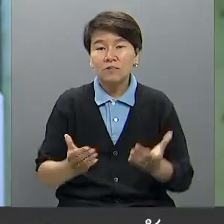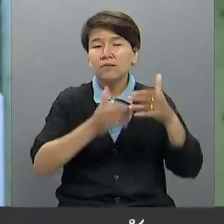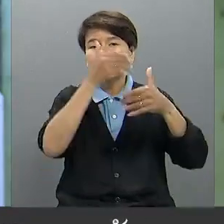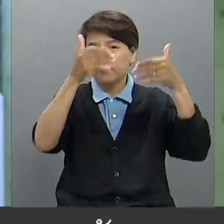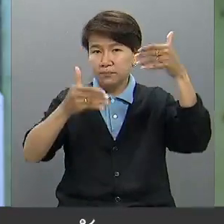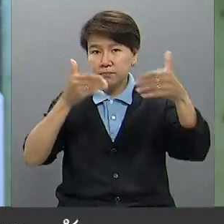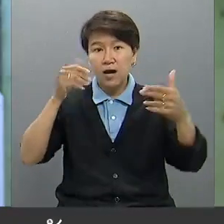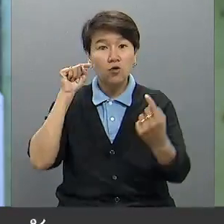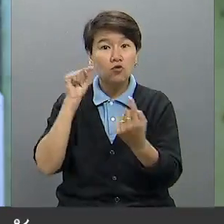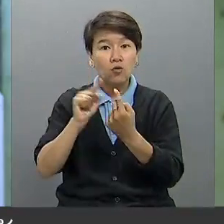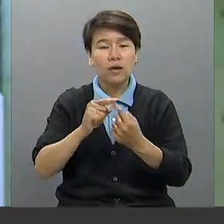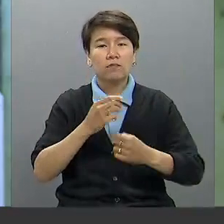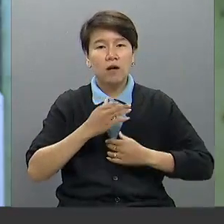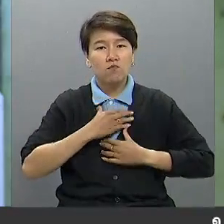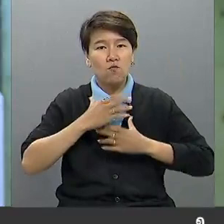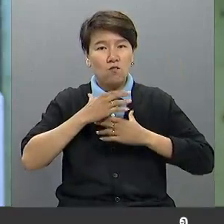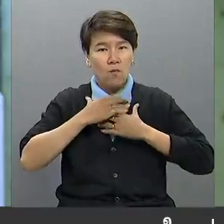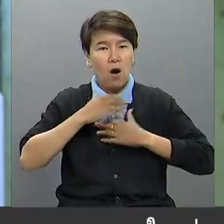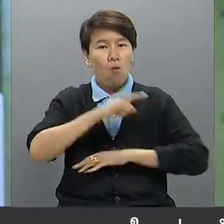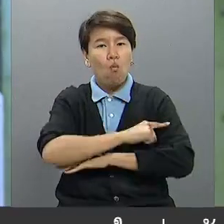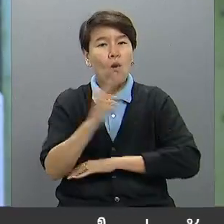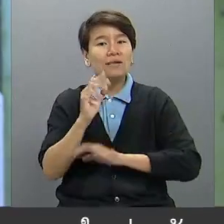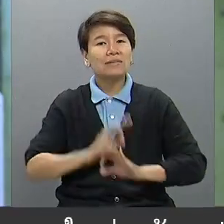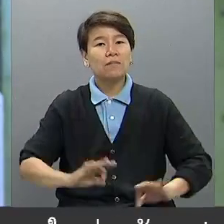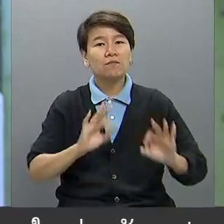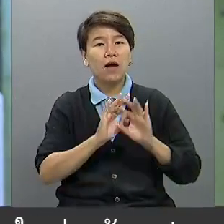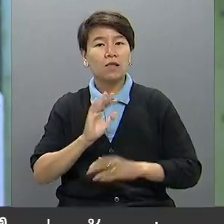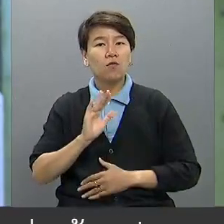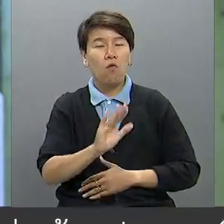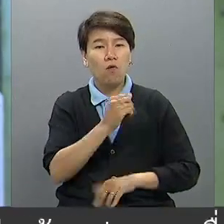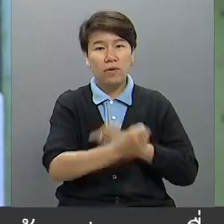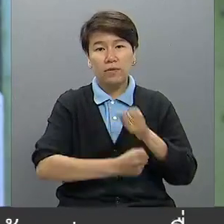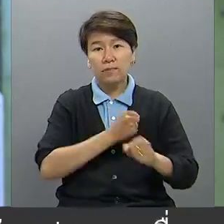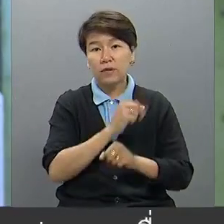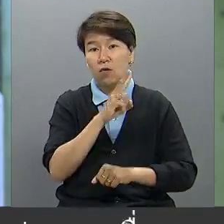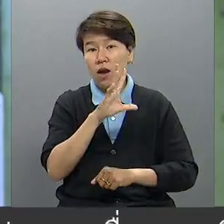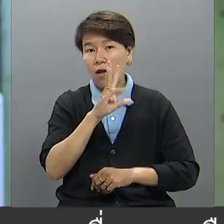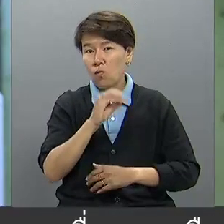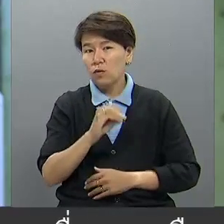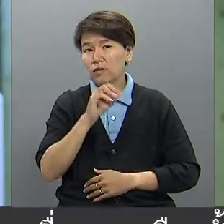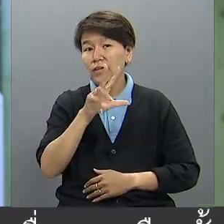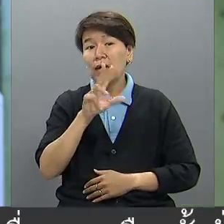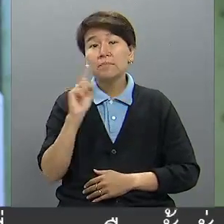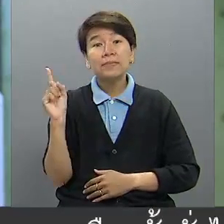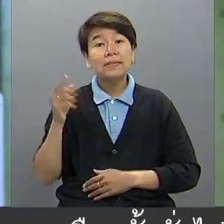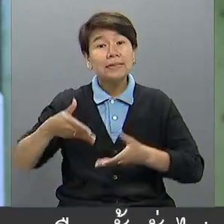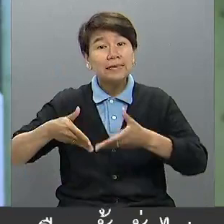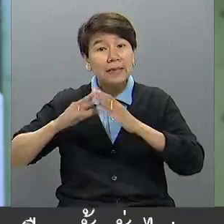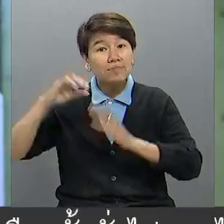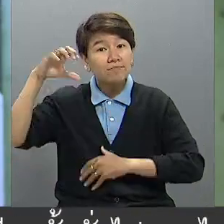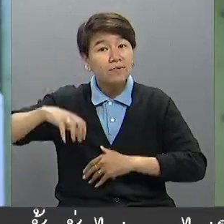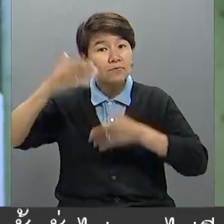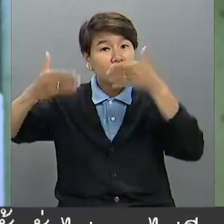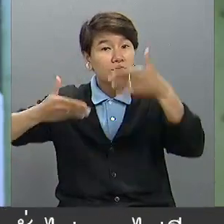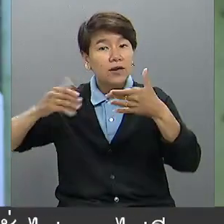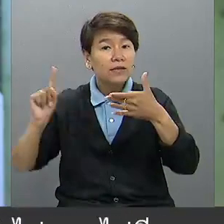นเมืองประจำปี2563ขึ้นที่ Impact อำเภอสันทรายจังหวัดเชียงใหม่ค่ะซึ่งเป็นงานที่เขาบอกว่าจัดขึ้นทุก